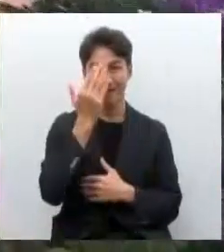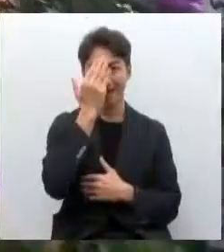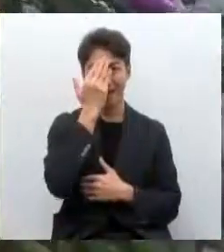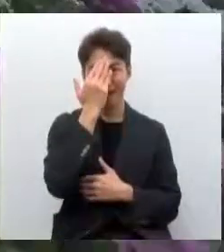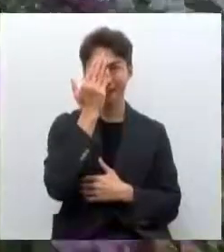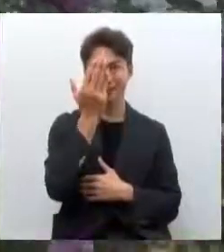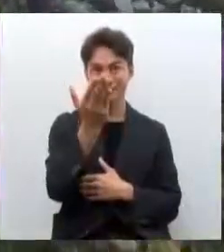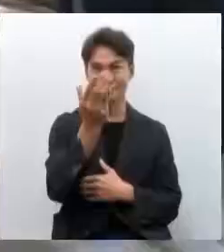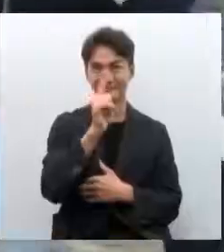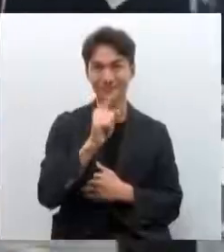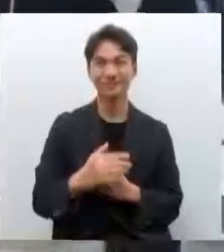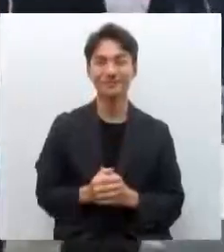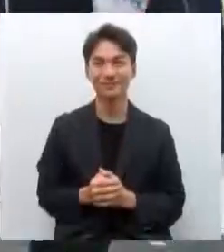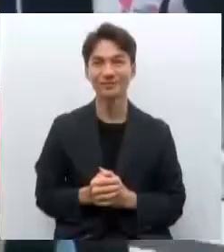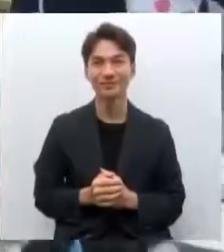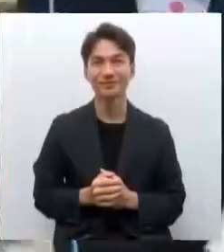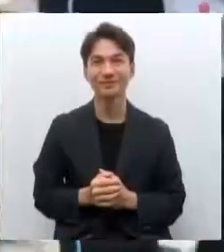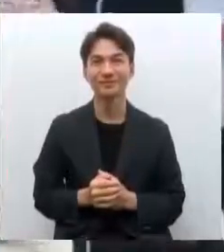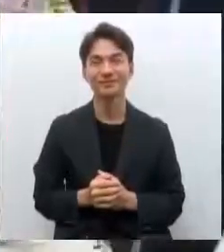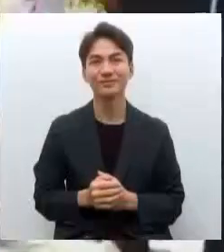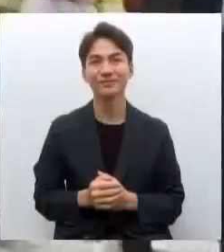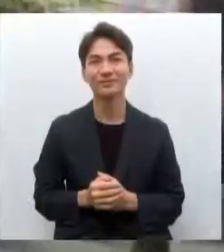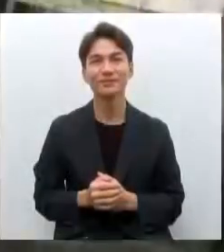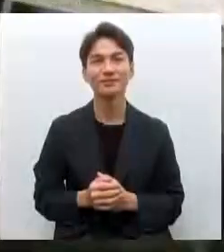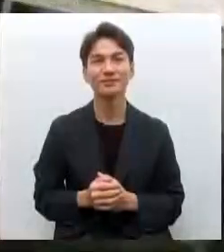พระพวงกันแล้วนะคะที่จังหวัดกำแพงเพชรค่ะ